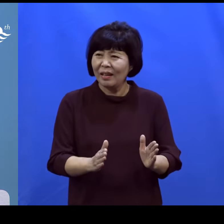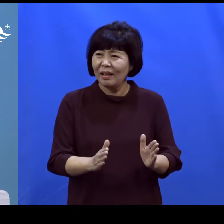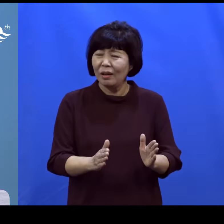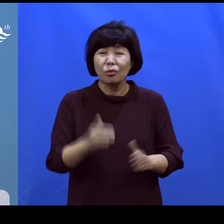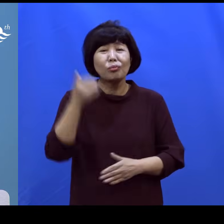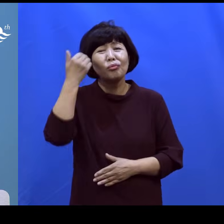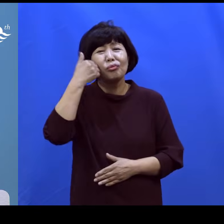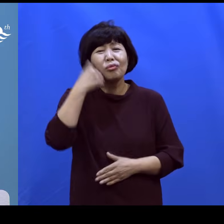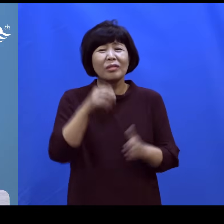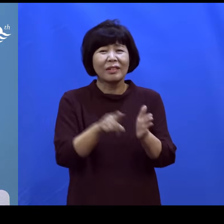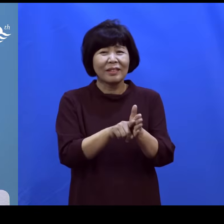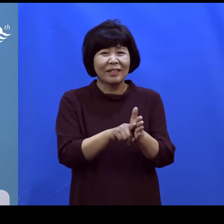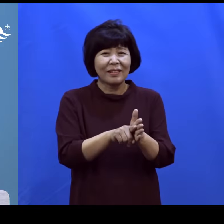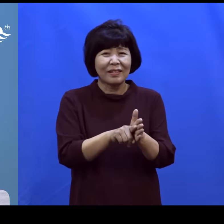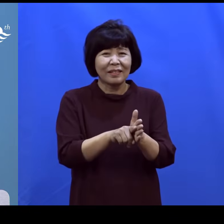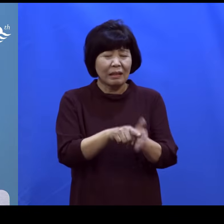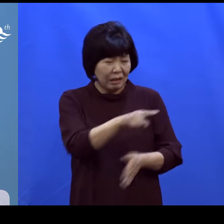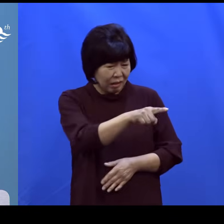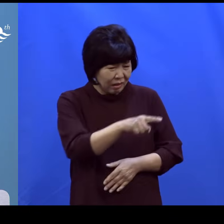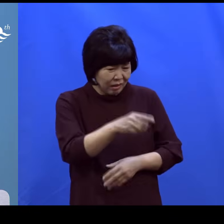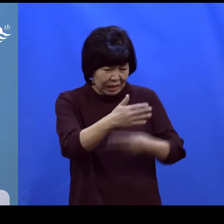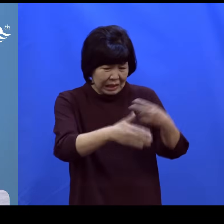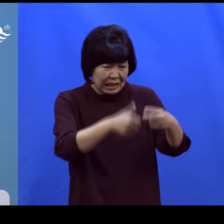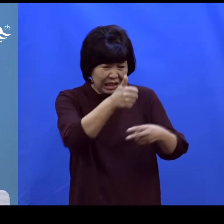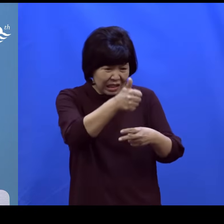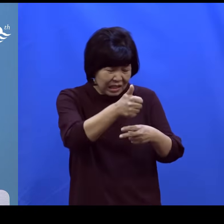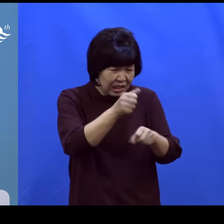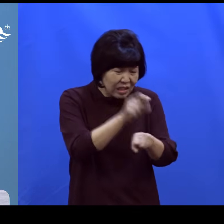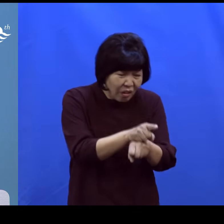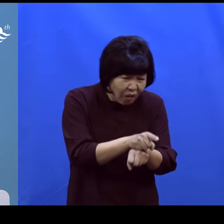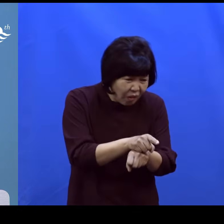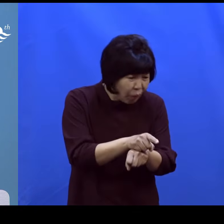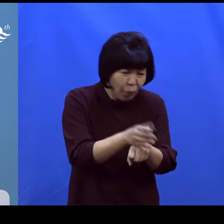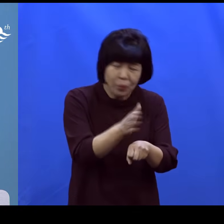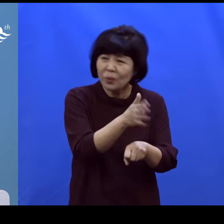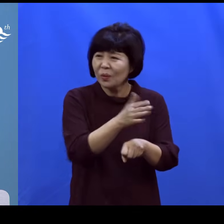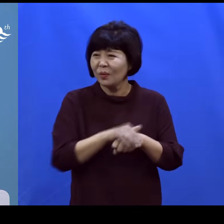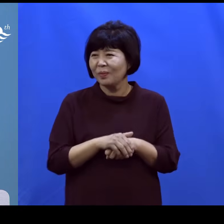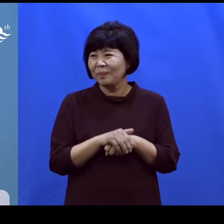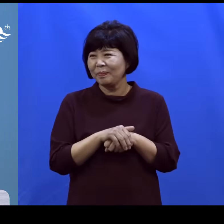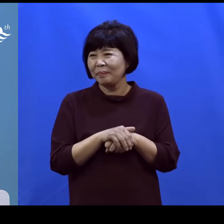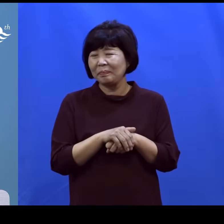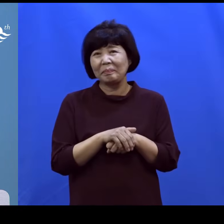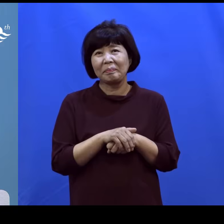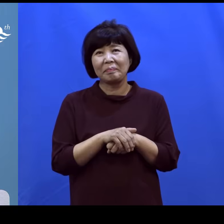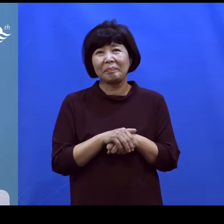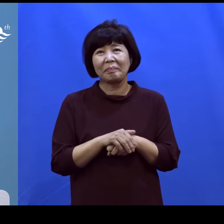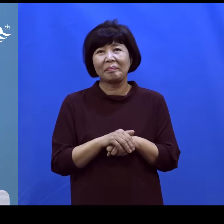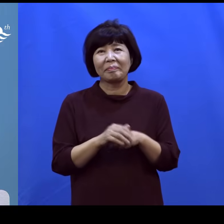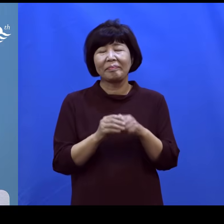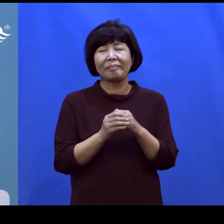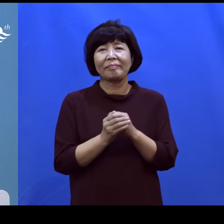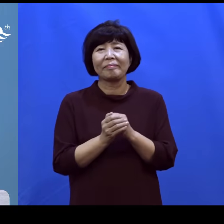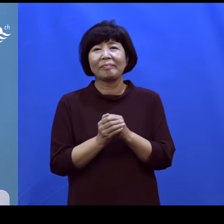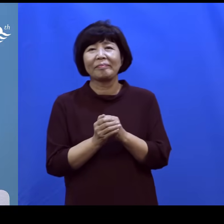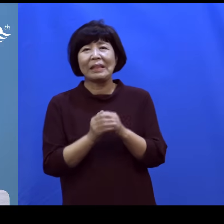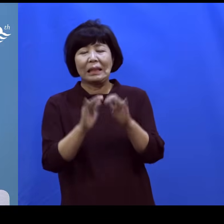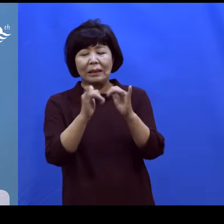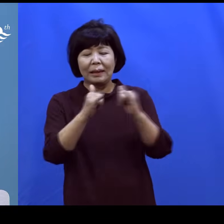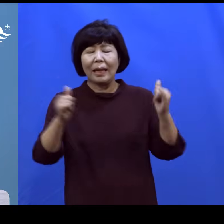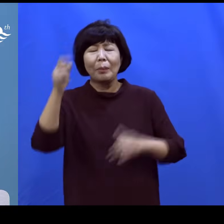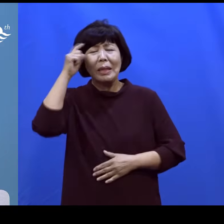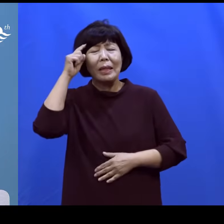알아보겠고, 거기에서 무슨 신성을 느낄 수가 있겠습니까? 그야말로 인간의 지성의 한계를